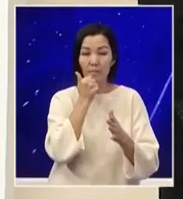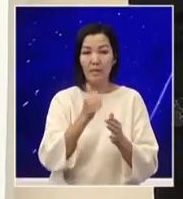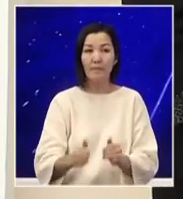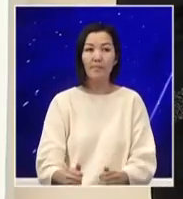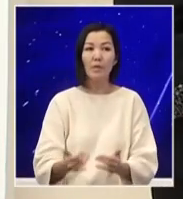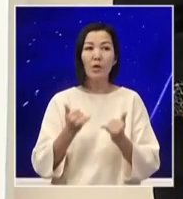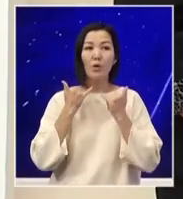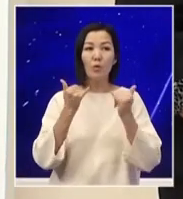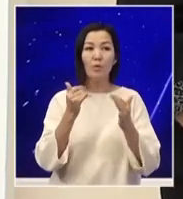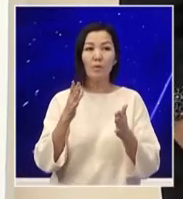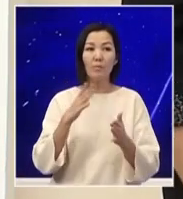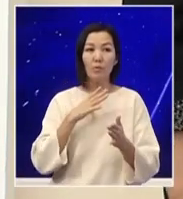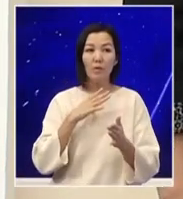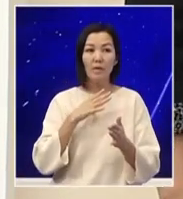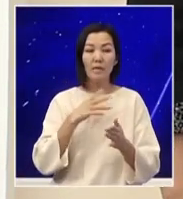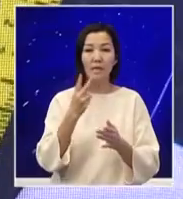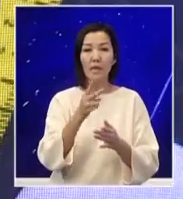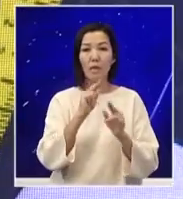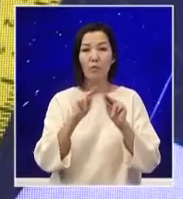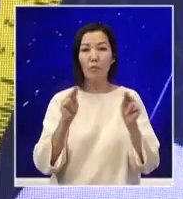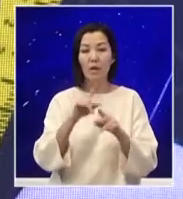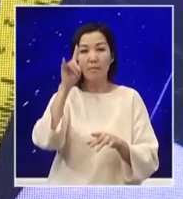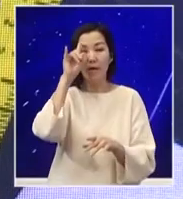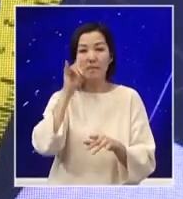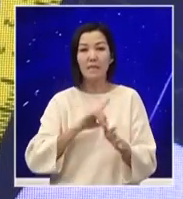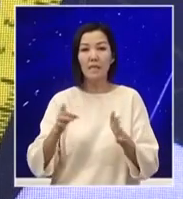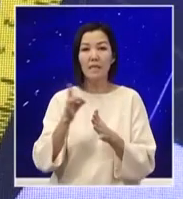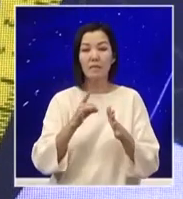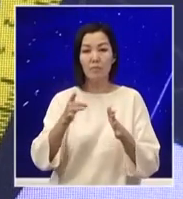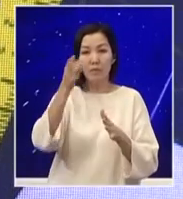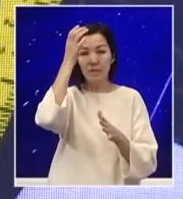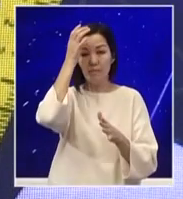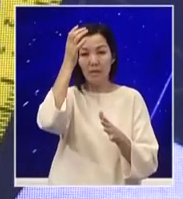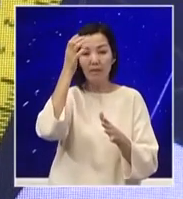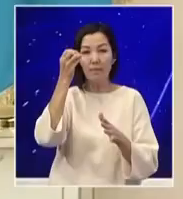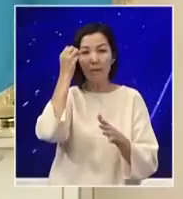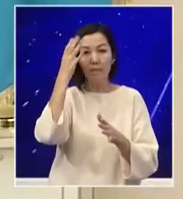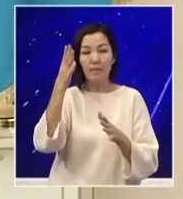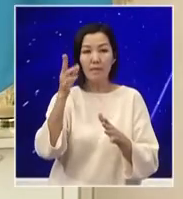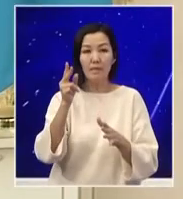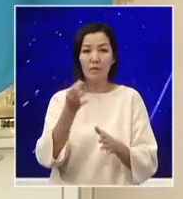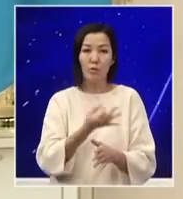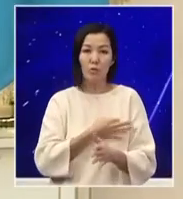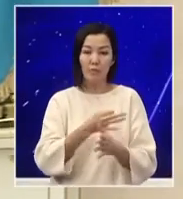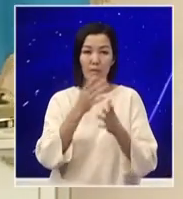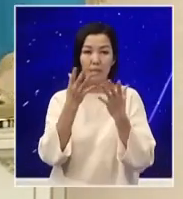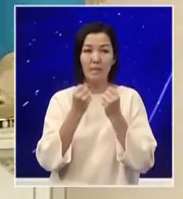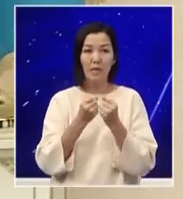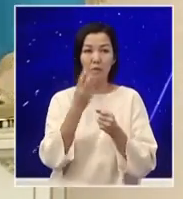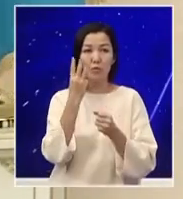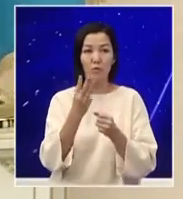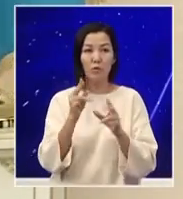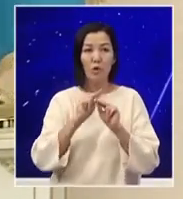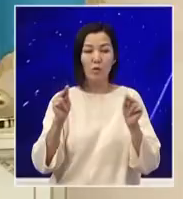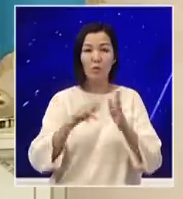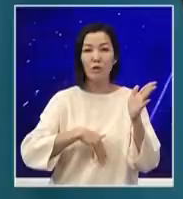Сый құрметке ие болғандар қатарында 2 мұғалім Қазақстан Республикасының білім беру ісінің құрметті қызметкері төсбелгісіне ие болды. 3 ұстаз